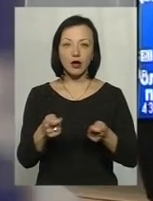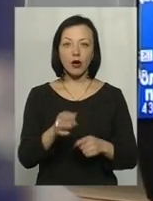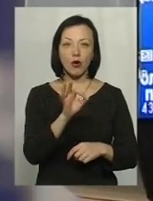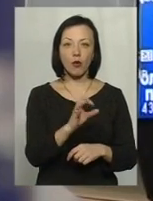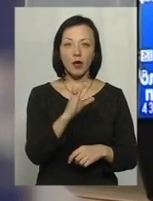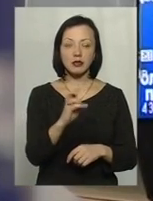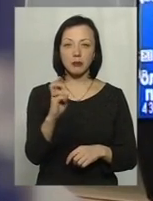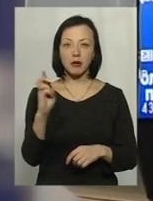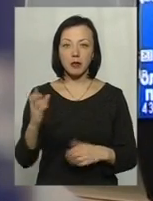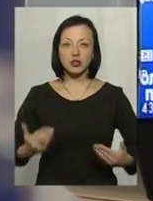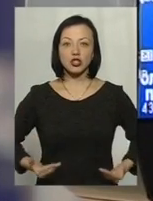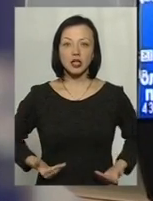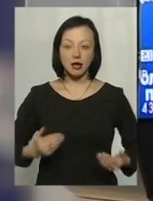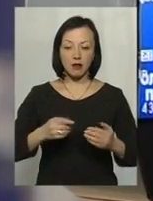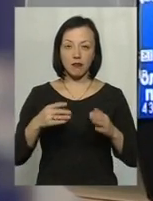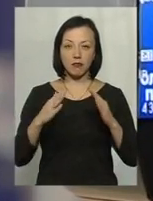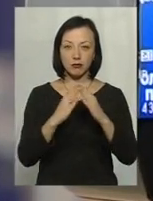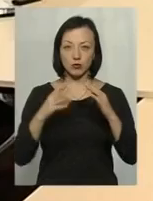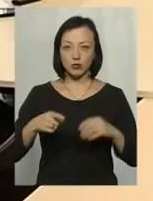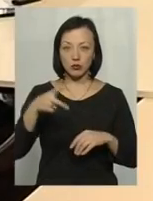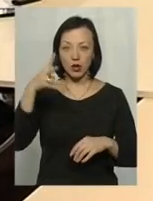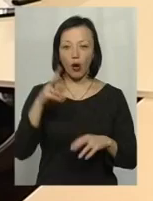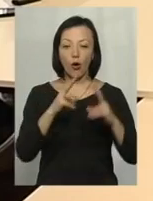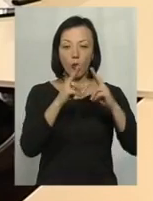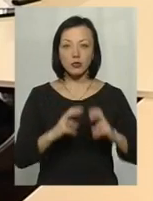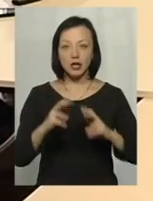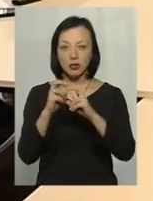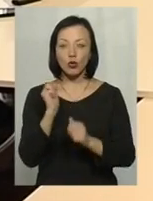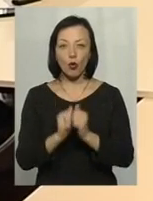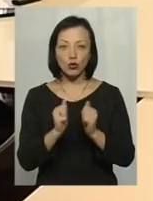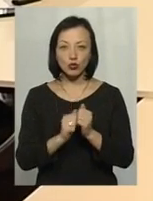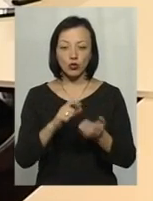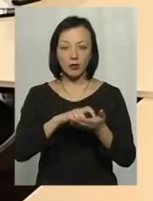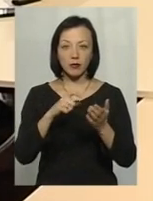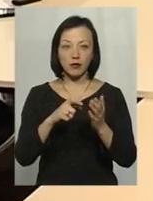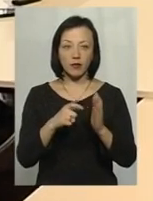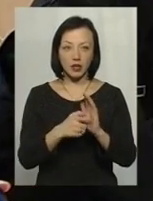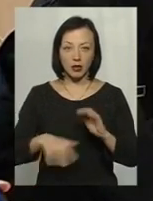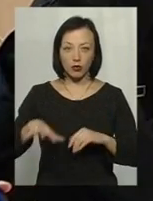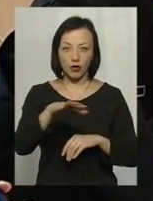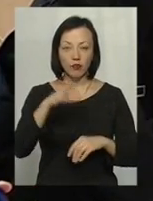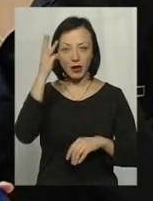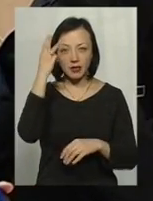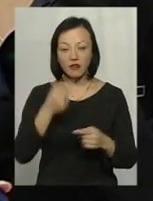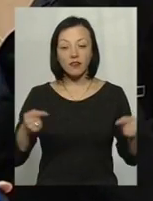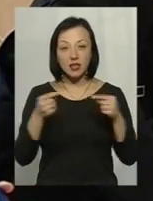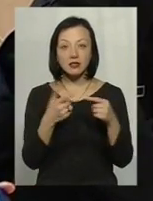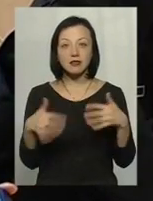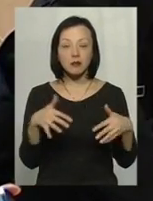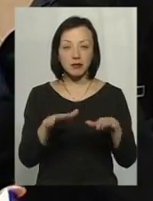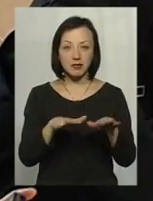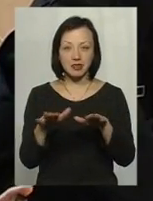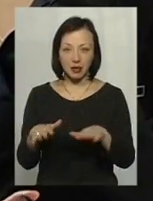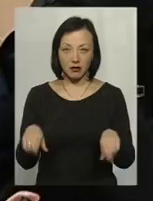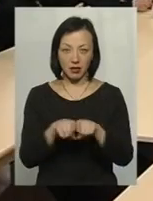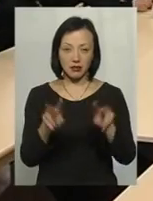та жителями багатоповерхівок планують обстежити кожну житлову будівлю у Хмельницькому і визначити так звані слабкі місця. У результаті ж